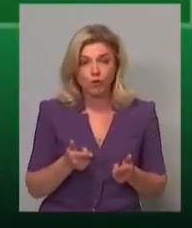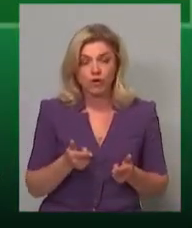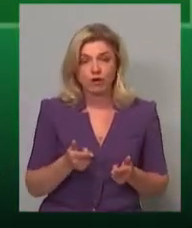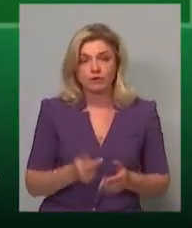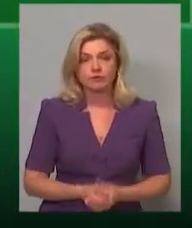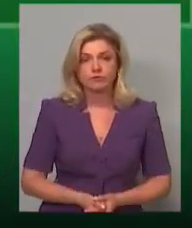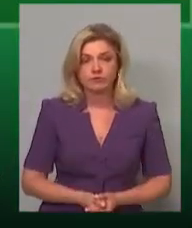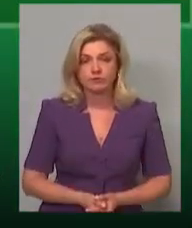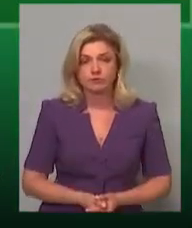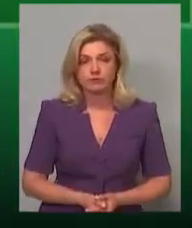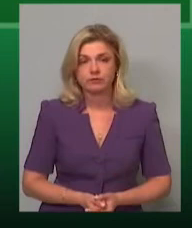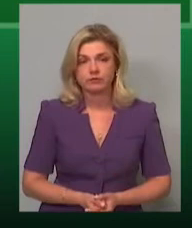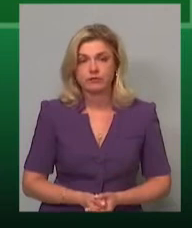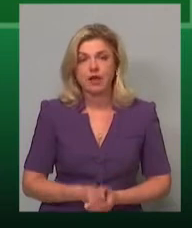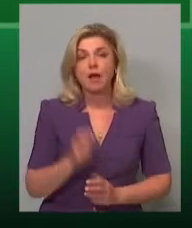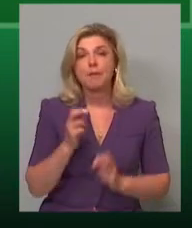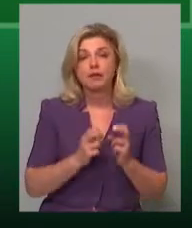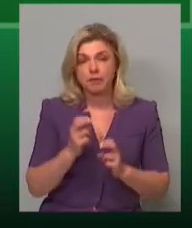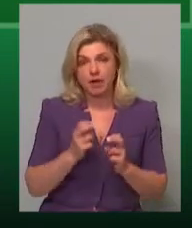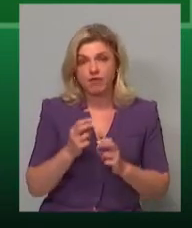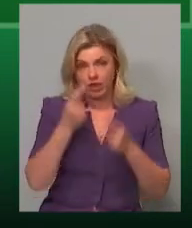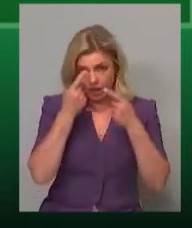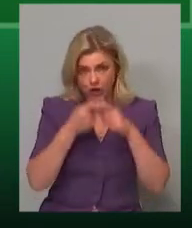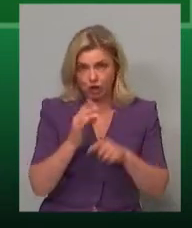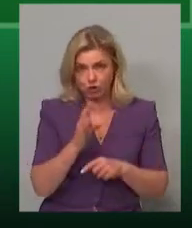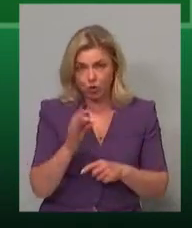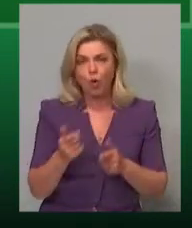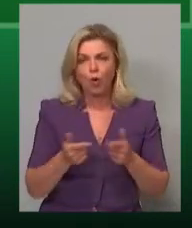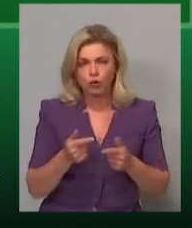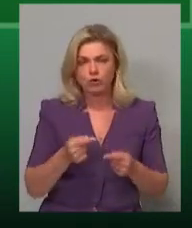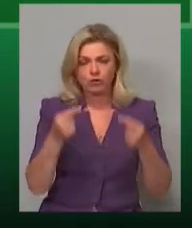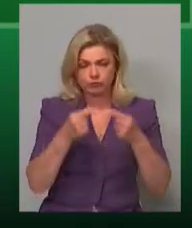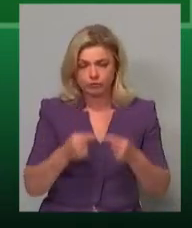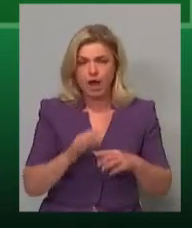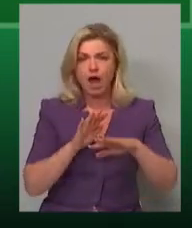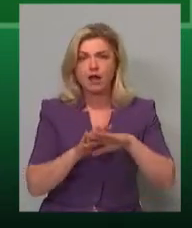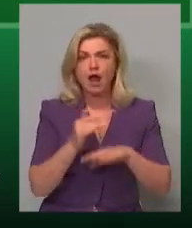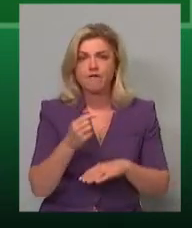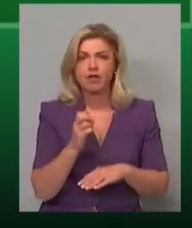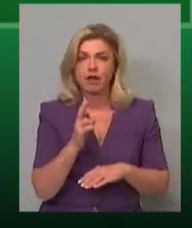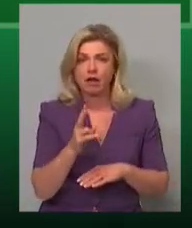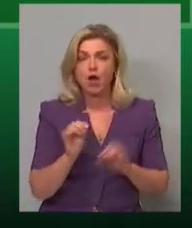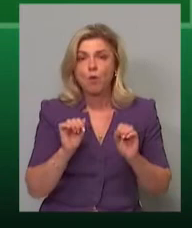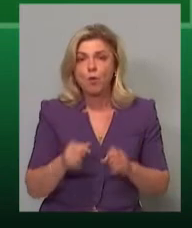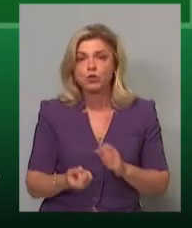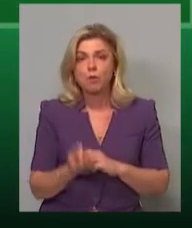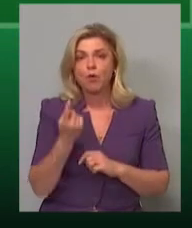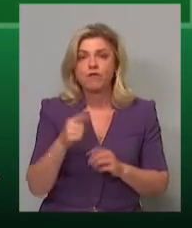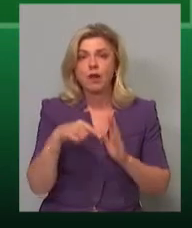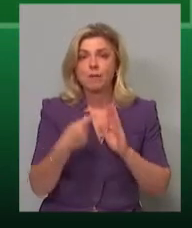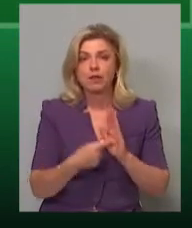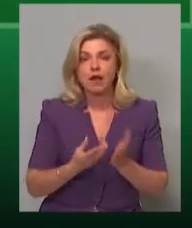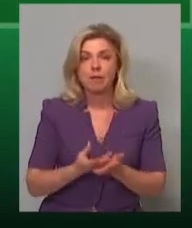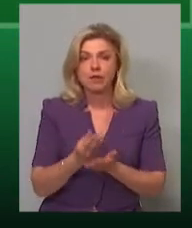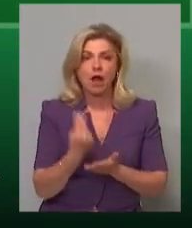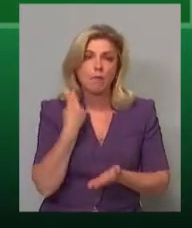Технічно ми будемо готові, тобто підприємство технічно готуватиметься згідно з графіком. У нас можуть виникнути питання зі сплатою